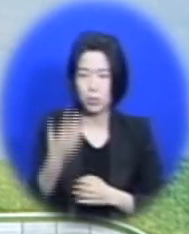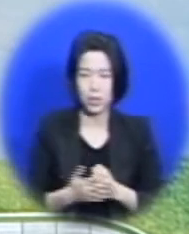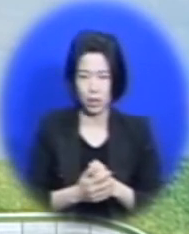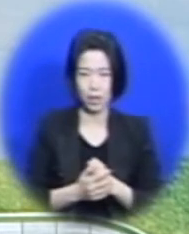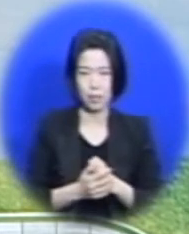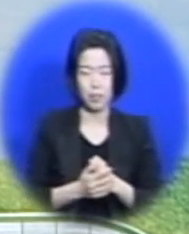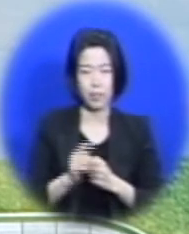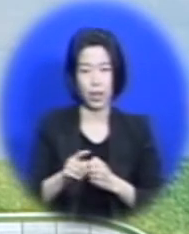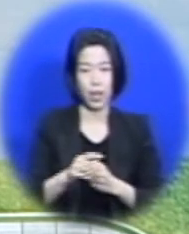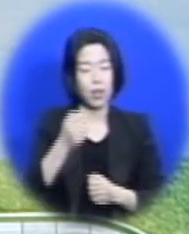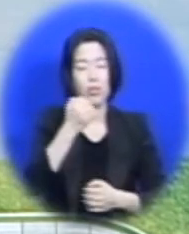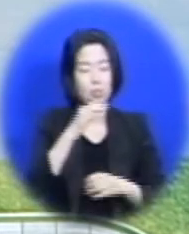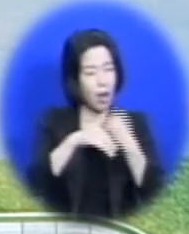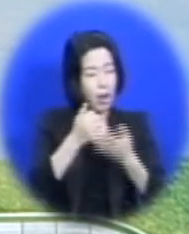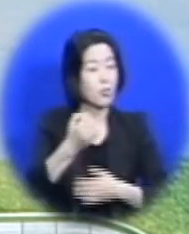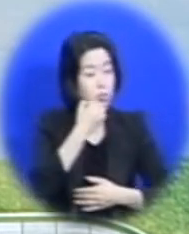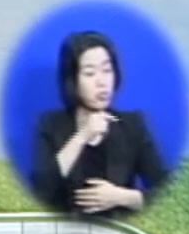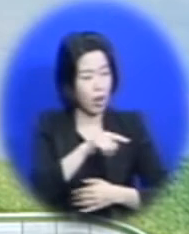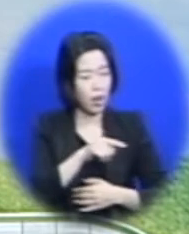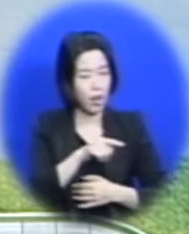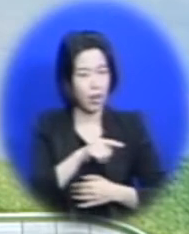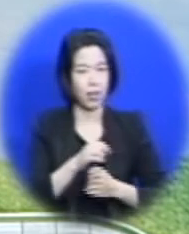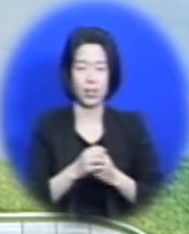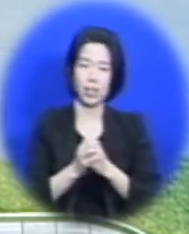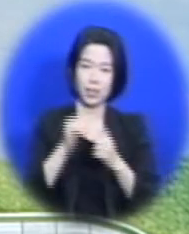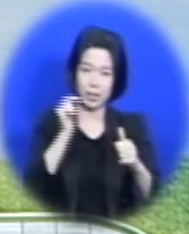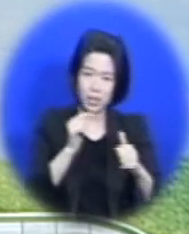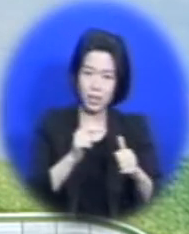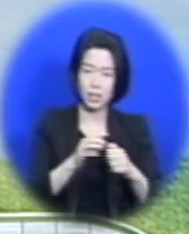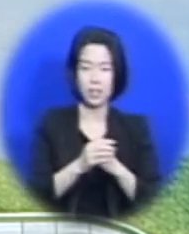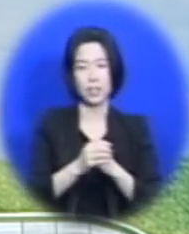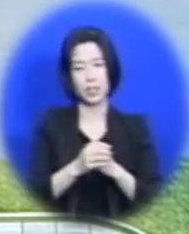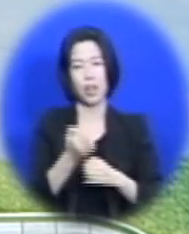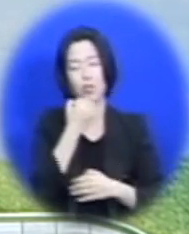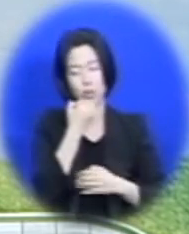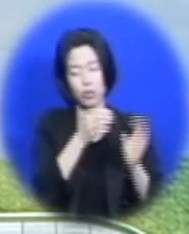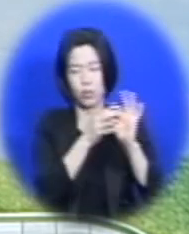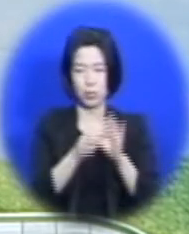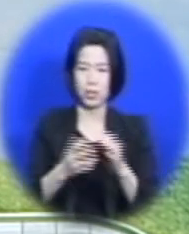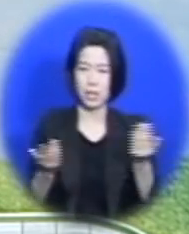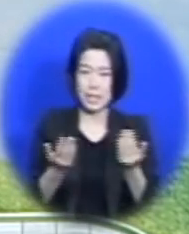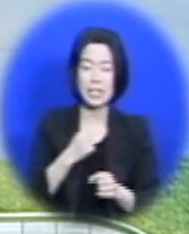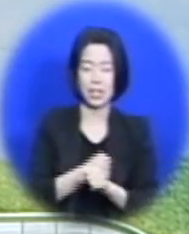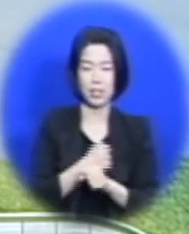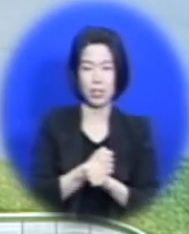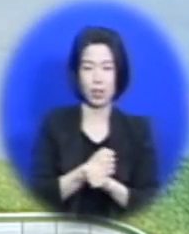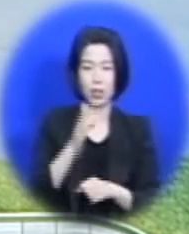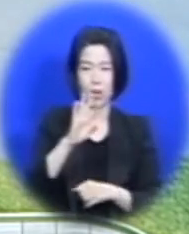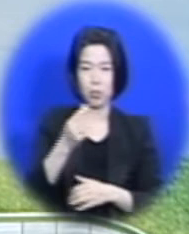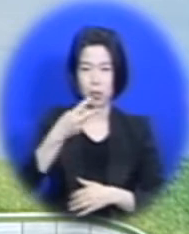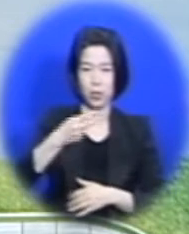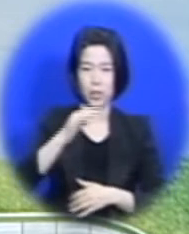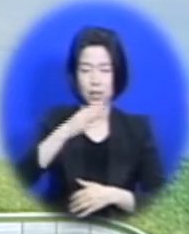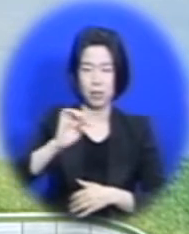아마 틀림없이 아마 그런 과정이 있었을 거예요. 요셉이 하나님이 웃으라니까 웃으면서 일을 했어요. 보디발의